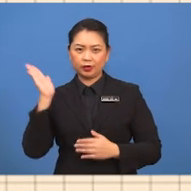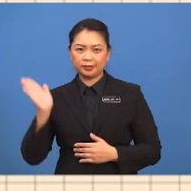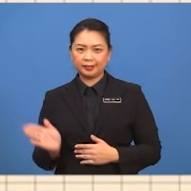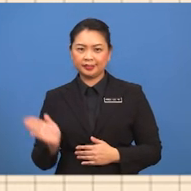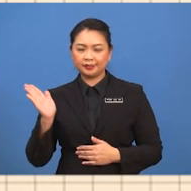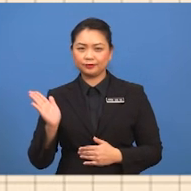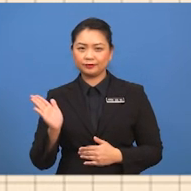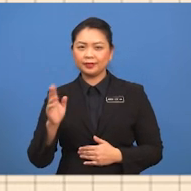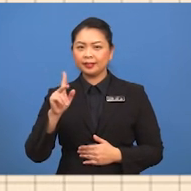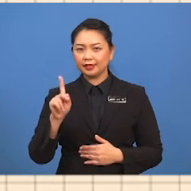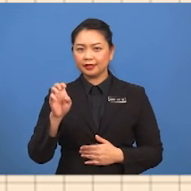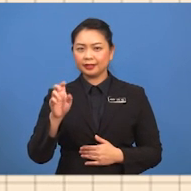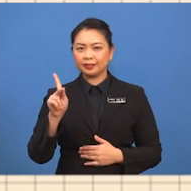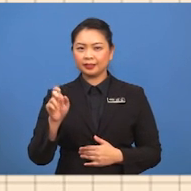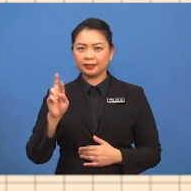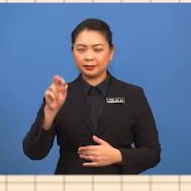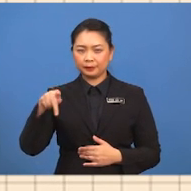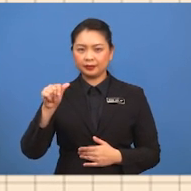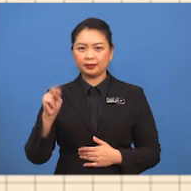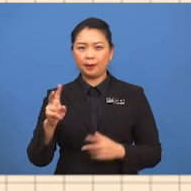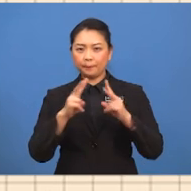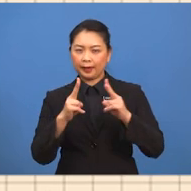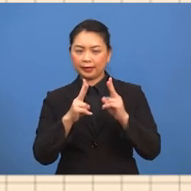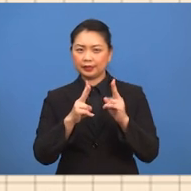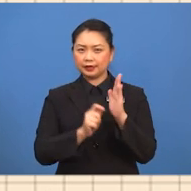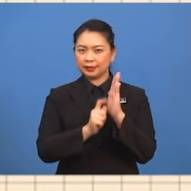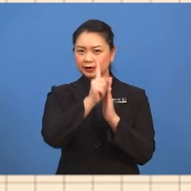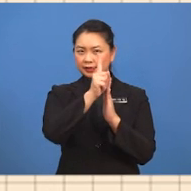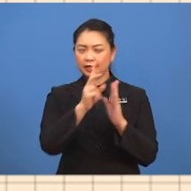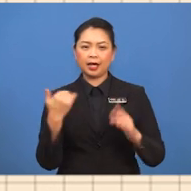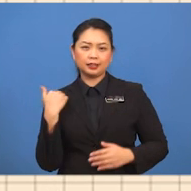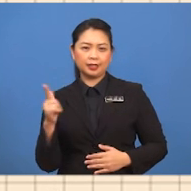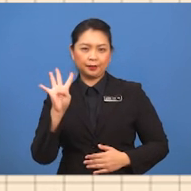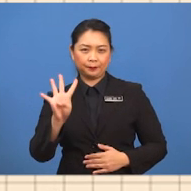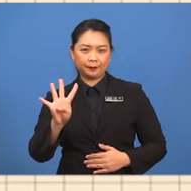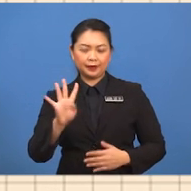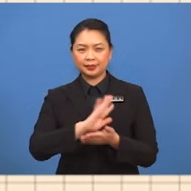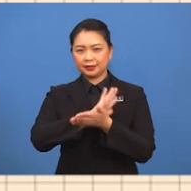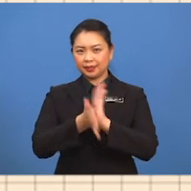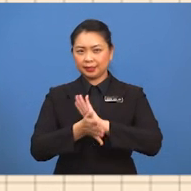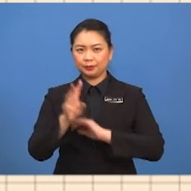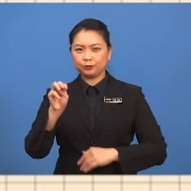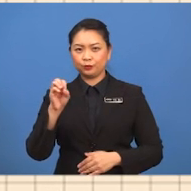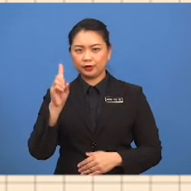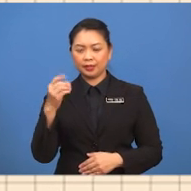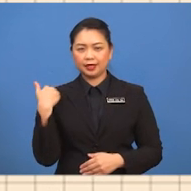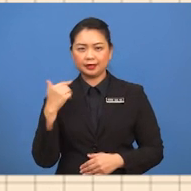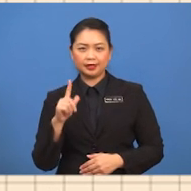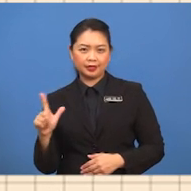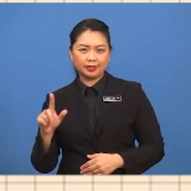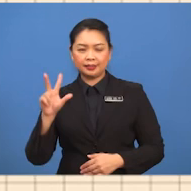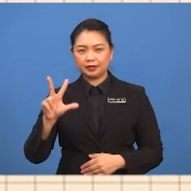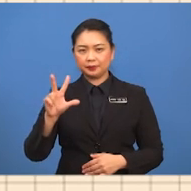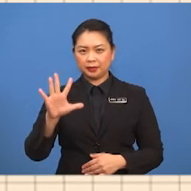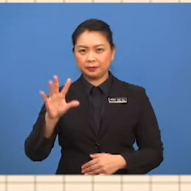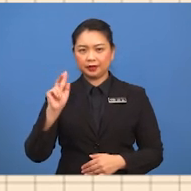atas, kekerapan paling tinggi ialah 4. Jadi mod ialah